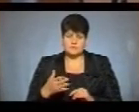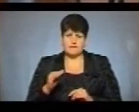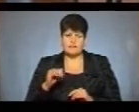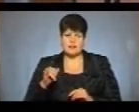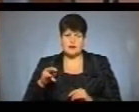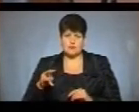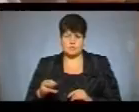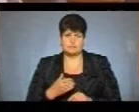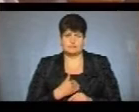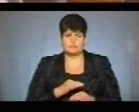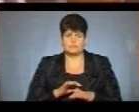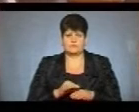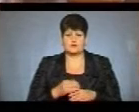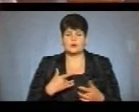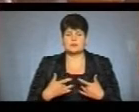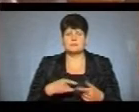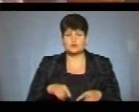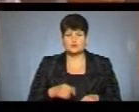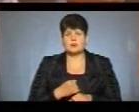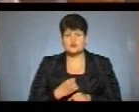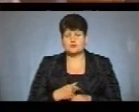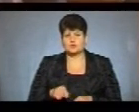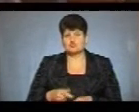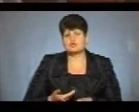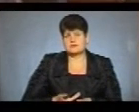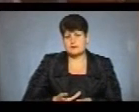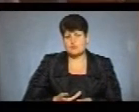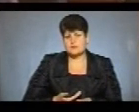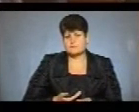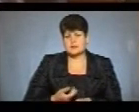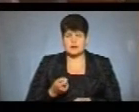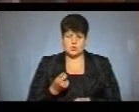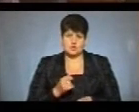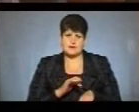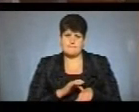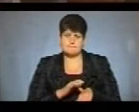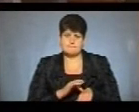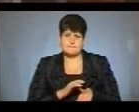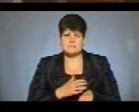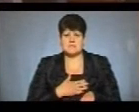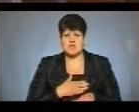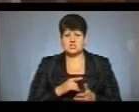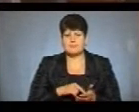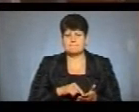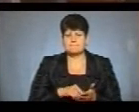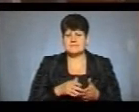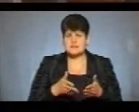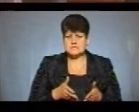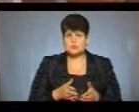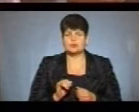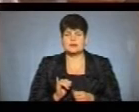проведення концерту. Ми тут працюємо, ми тут живемо і трошки болимо за наше місто і, власне, за